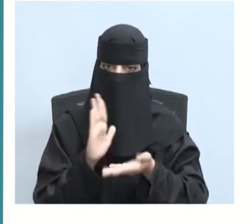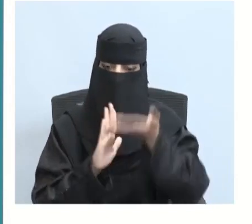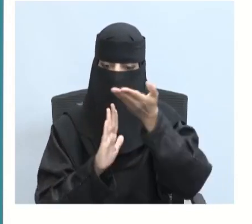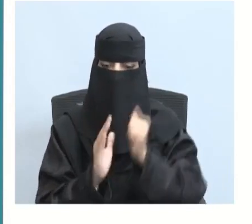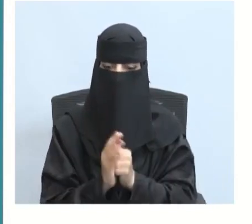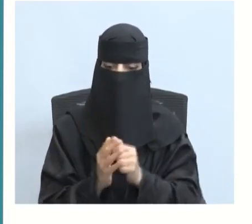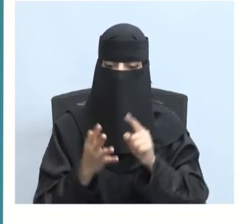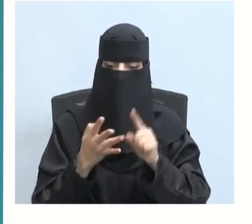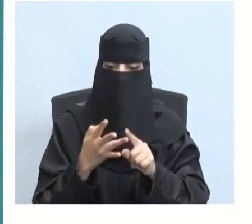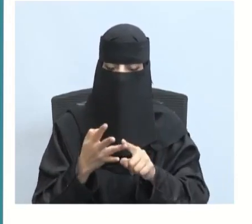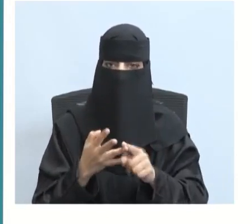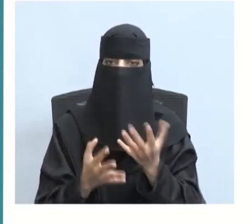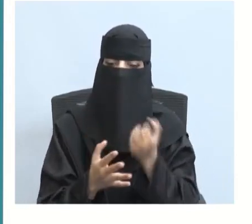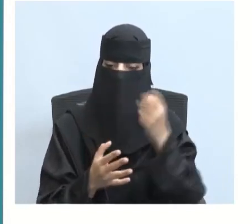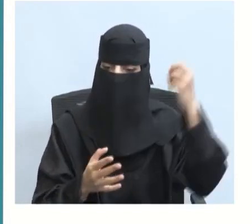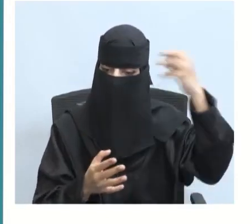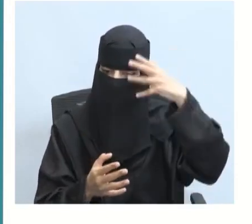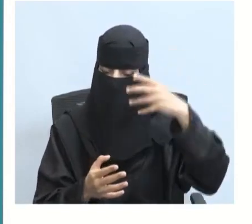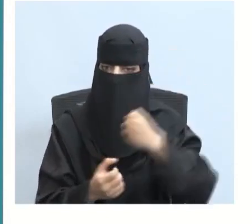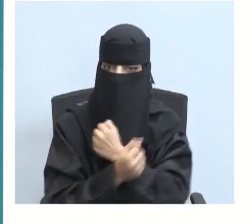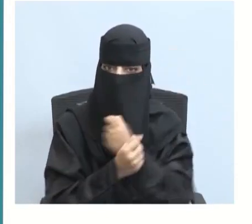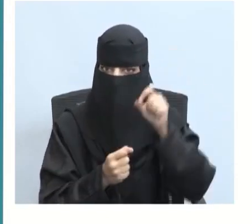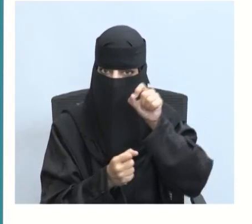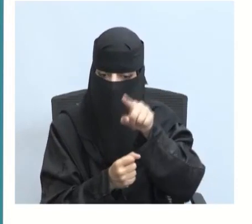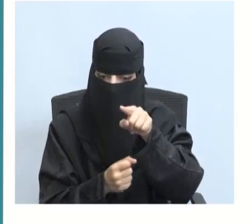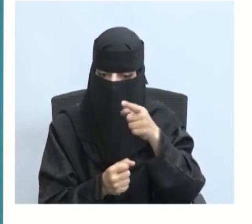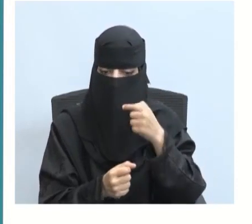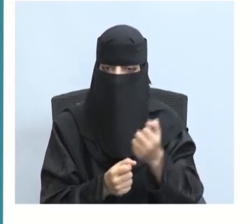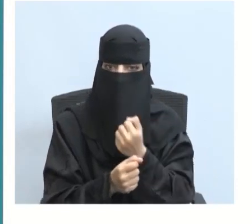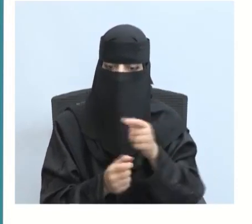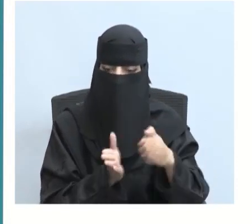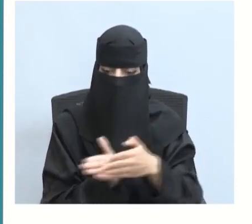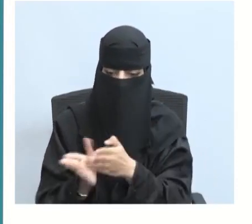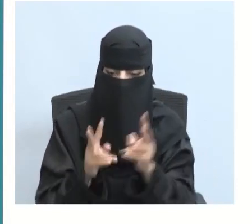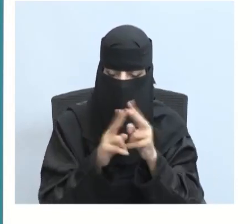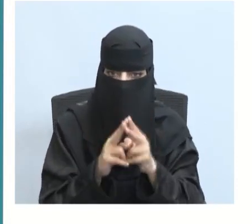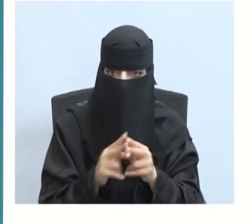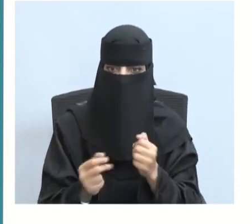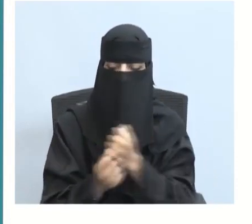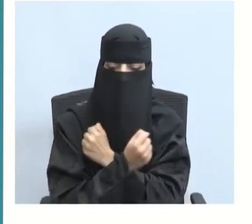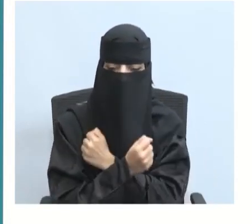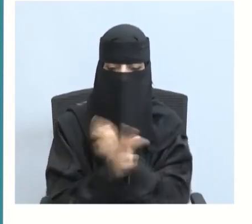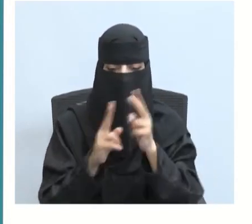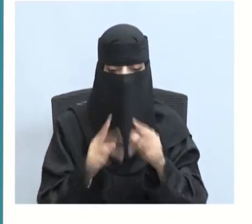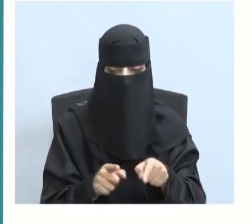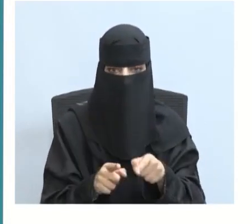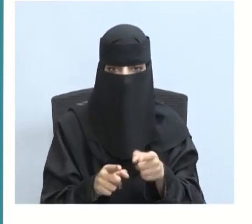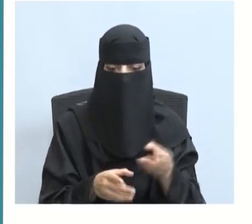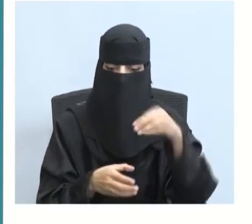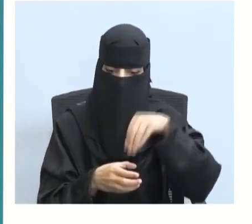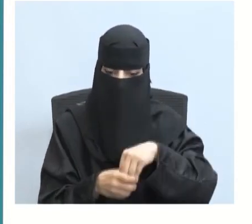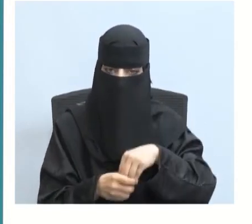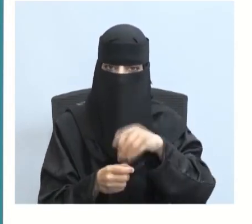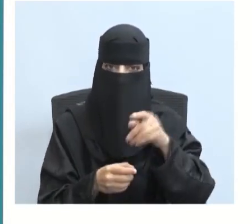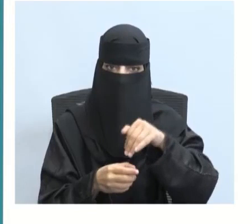وارتفاعه يحمل الضوء الطاقه الاشعاعيه ويحمل التيار الكهربائي الطاقه الكهربائيه